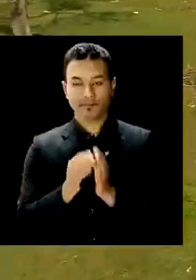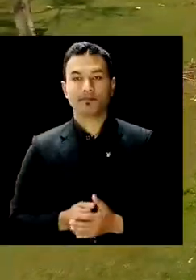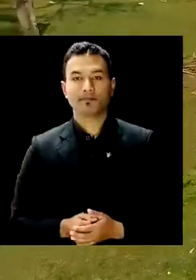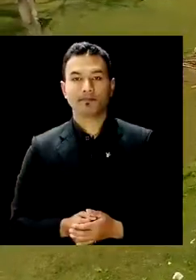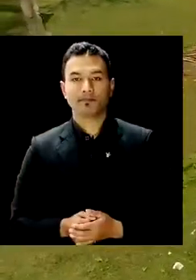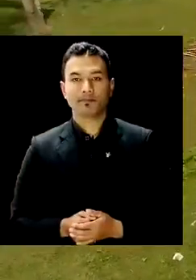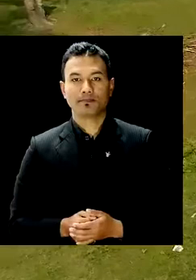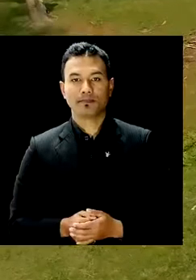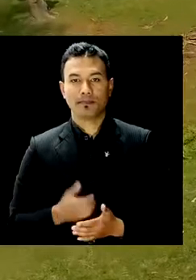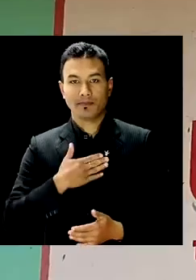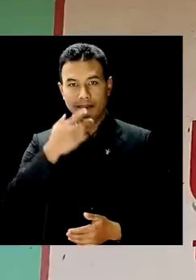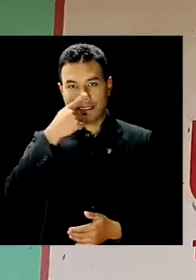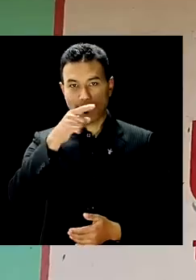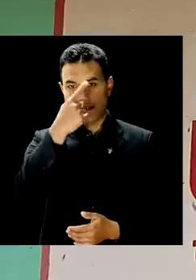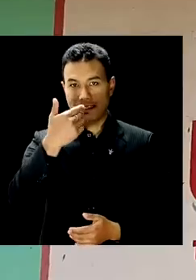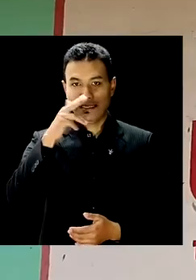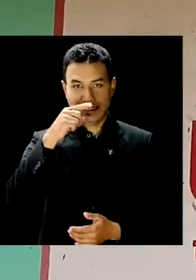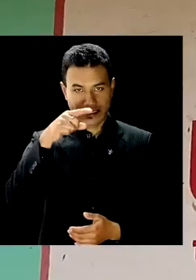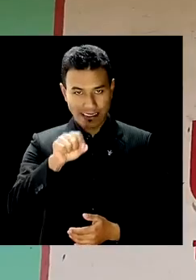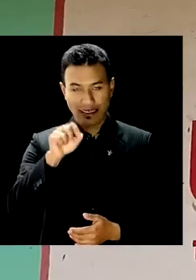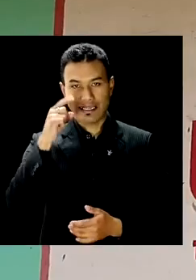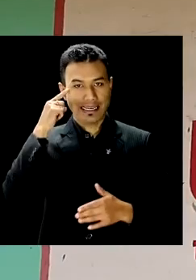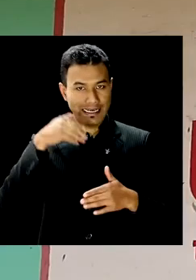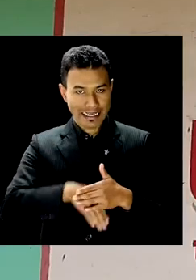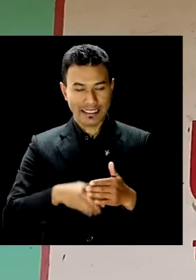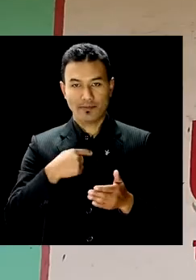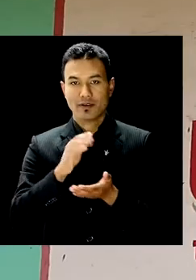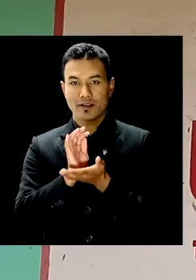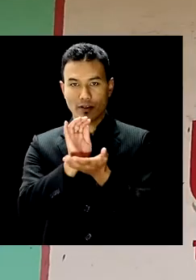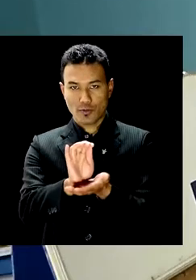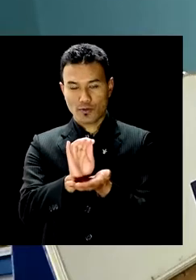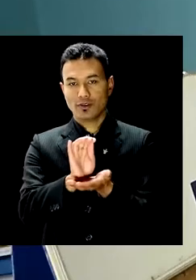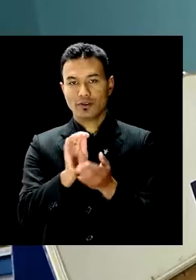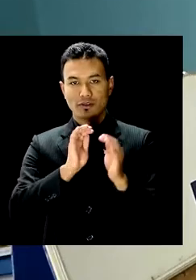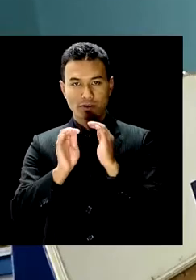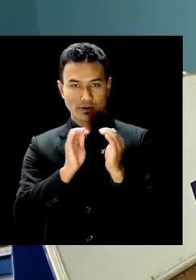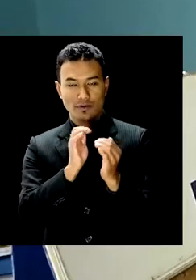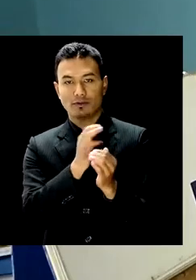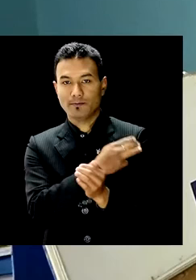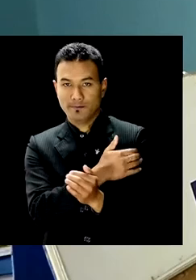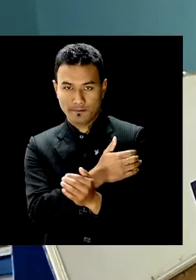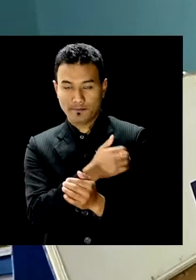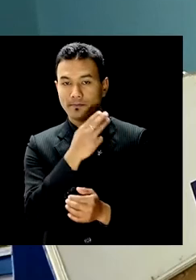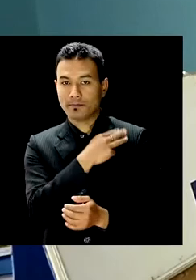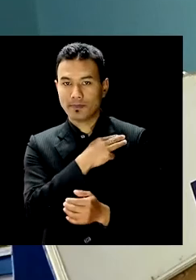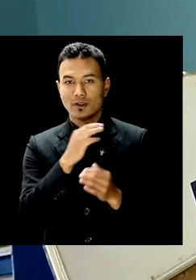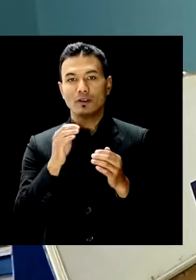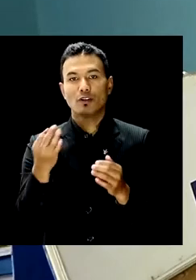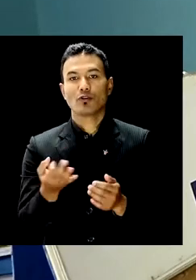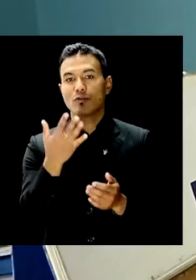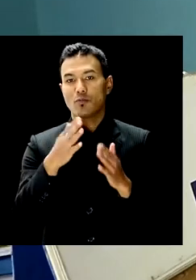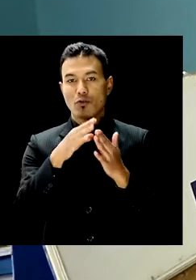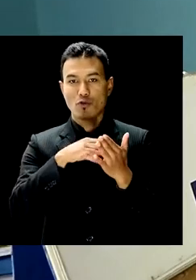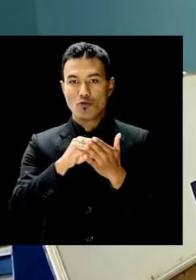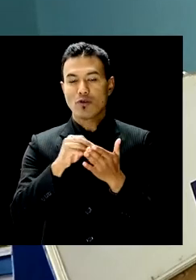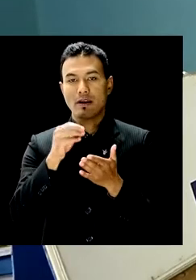नमस्ते, मेरो नाम एलिना राई, म यहाँ सर्भिक काउन्सिलिङ है, अनि हामी सुनौलो परिवार